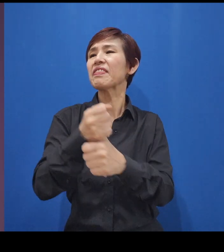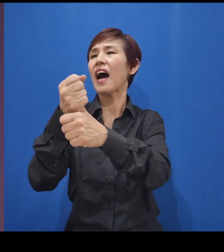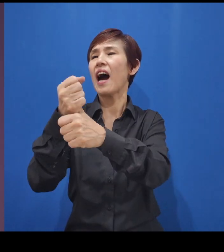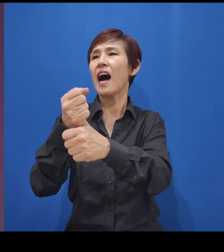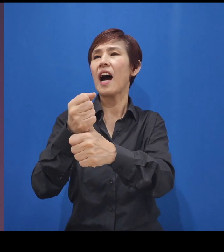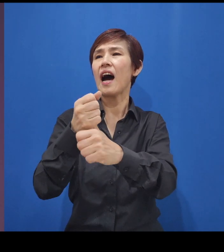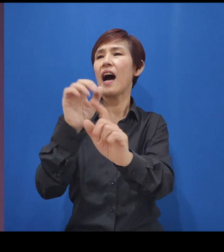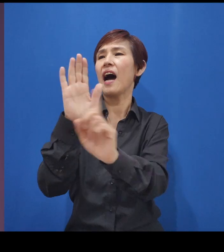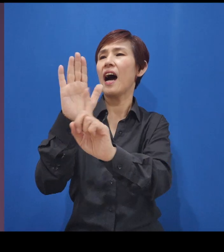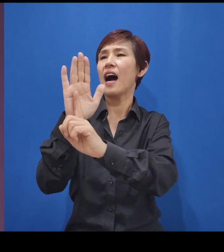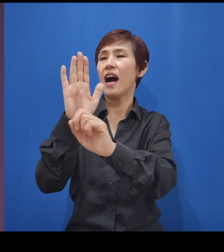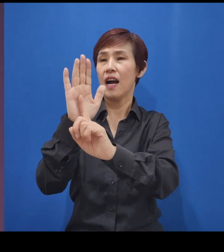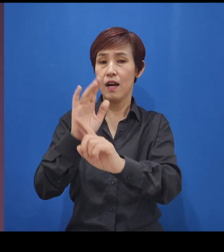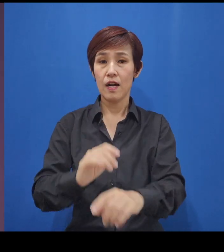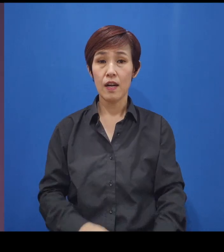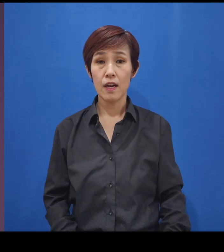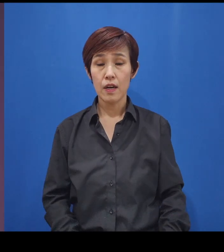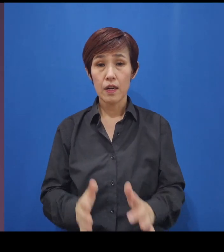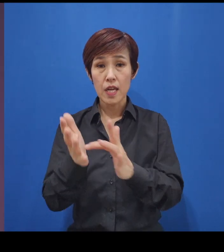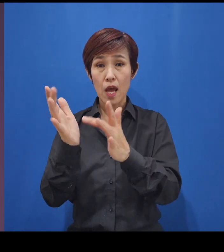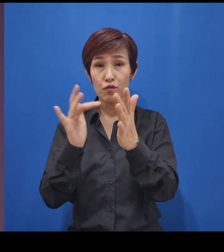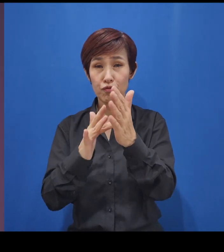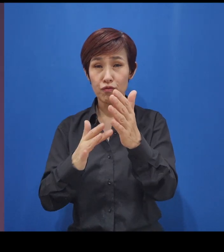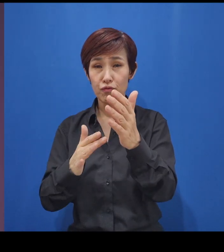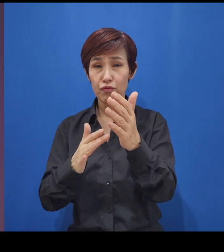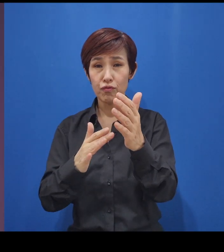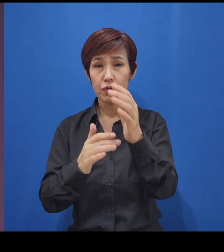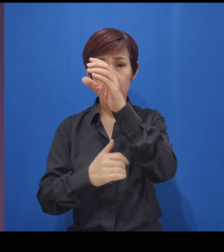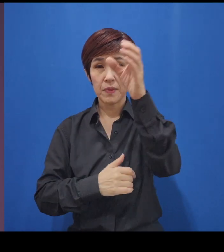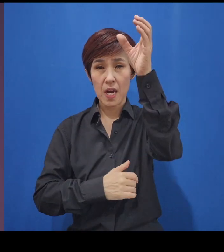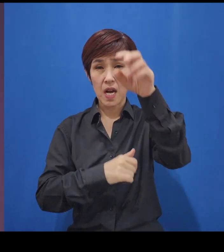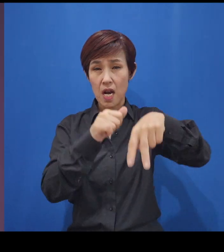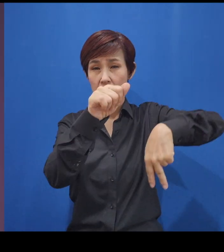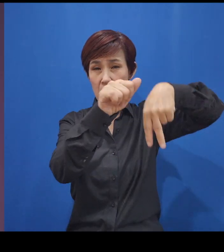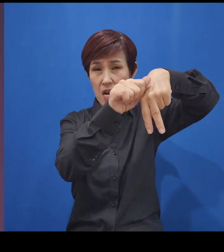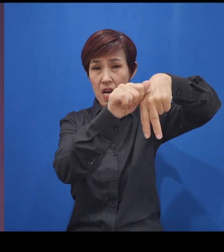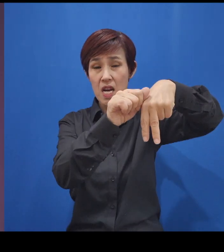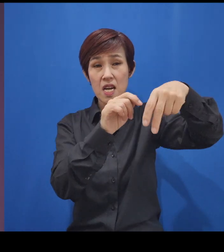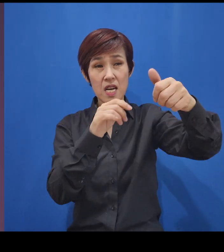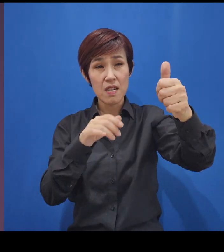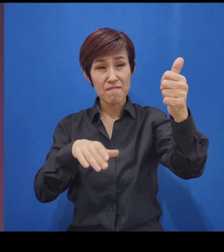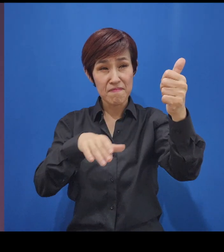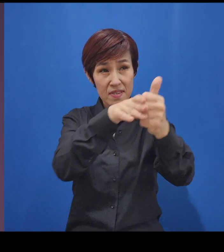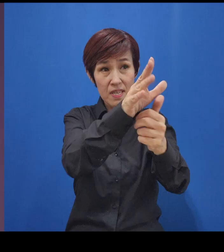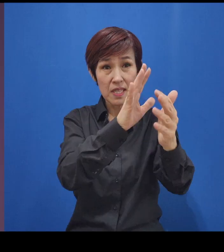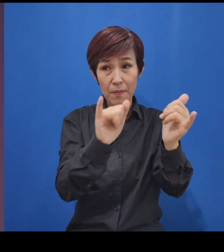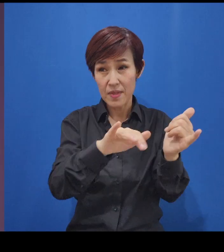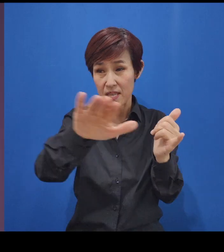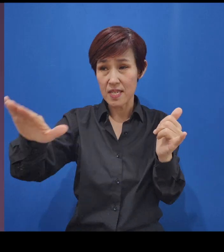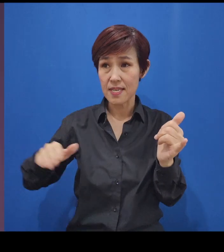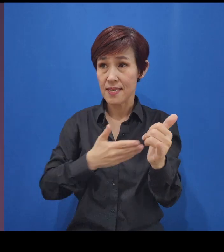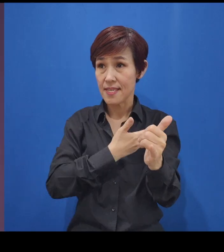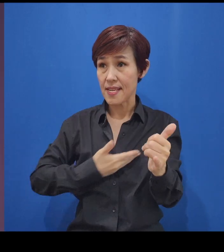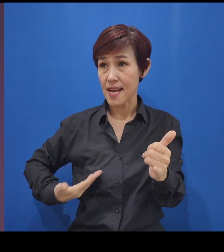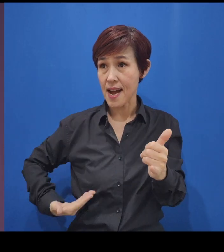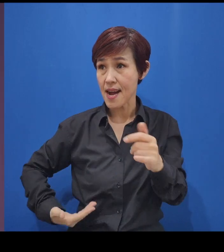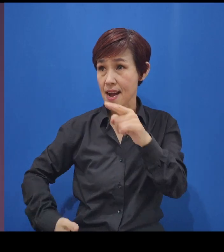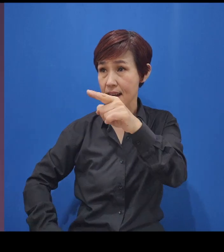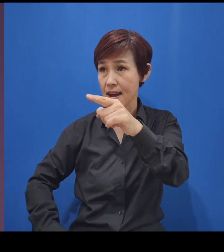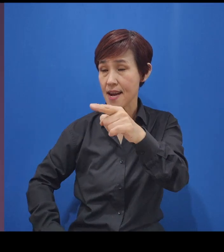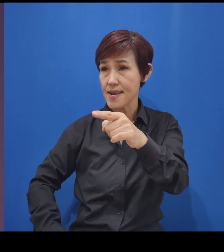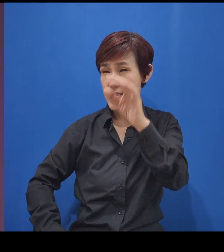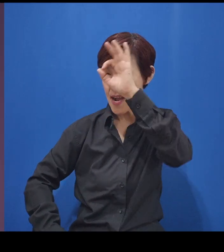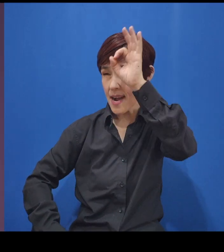잡아 죽인 많은 못된 사람들이 그의 제자들까지도 잡아 죽이려고 충만하게 기다리고 있는